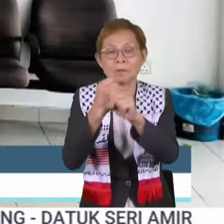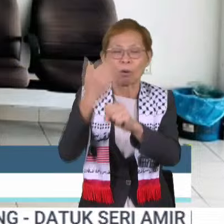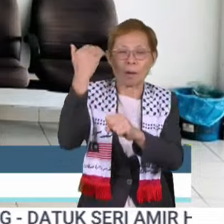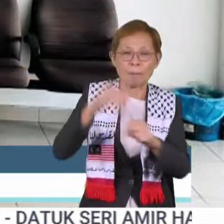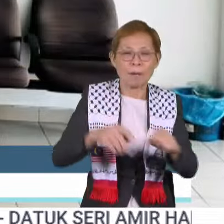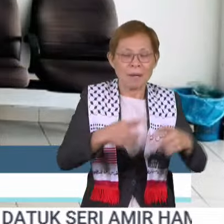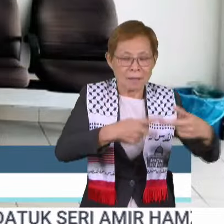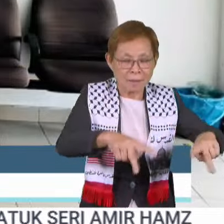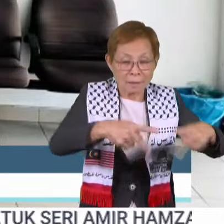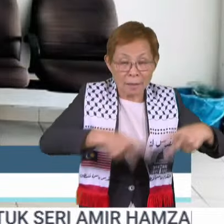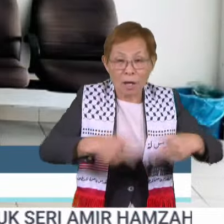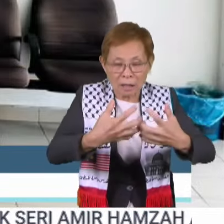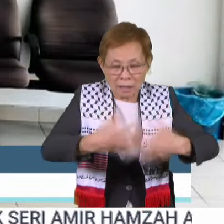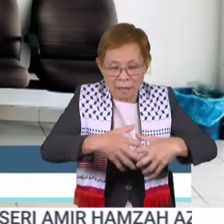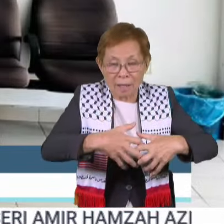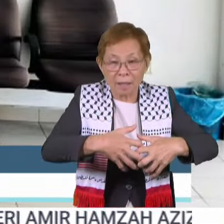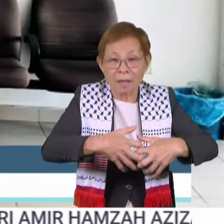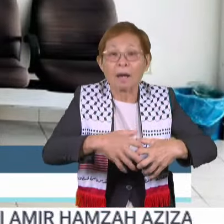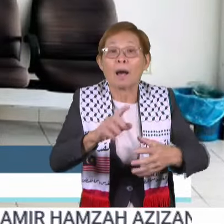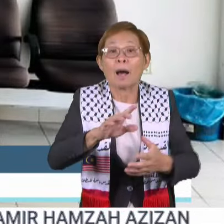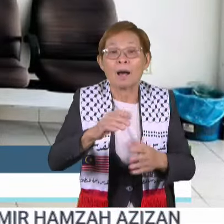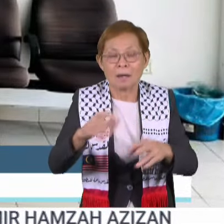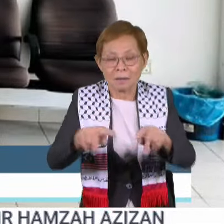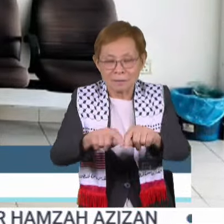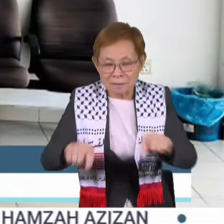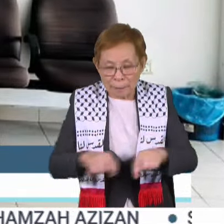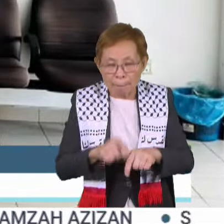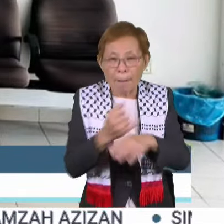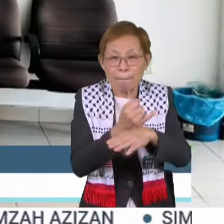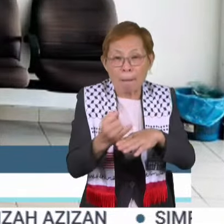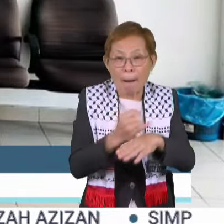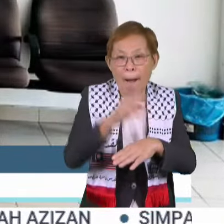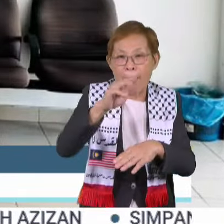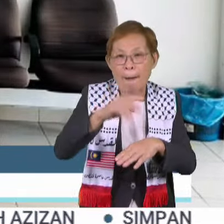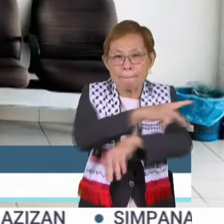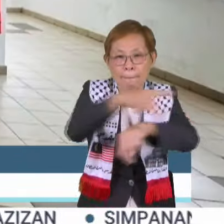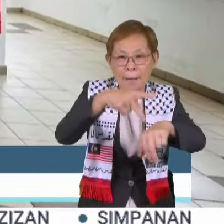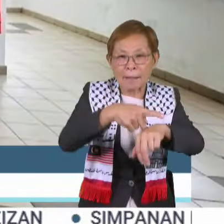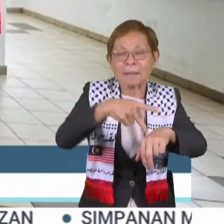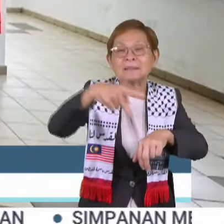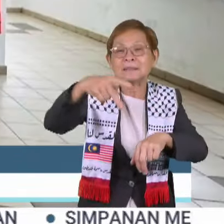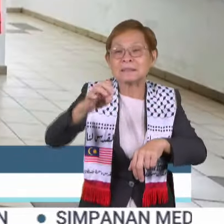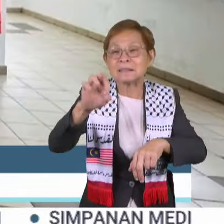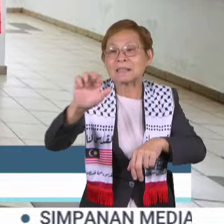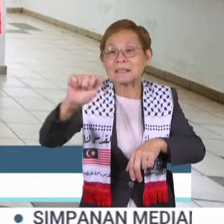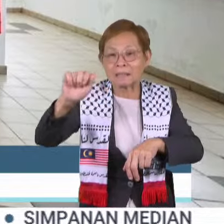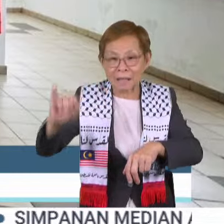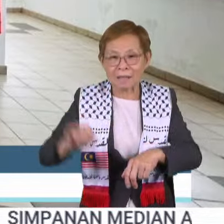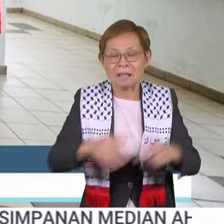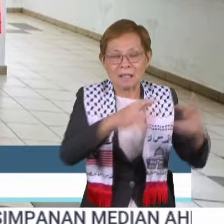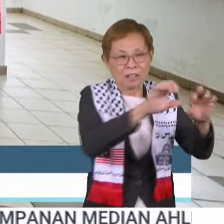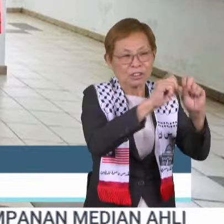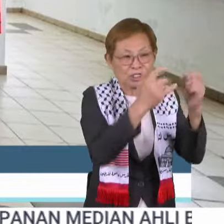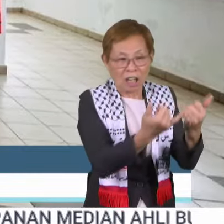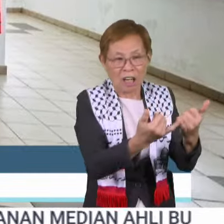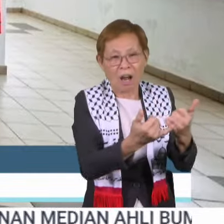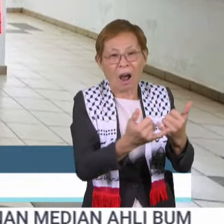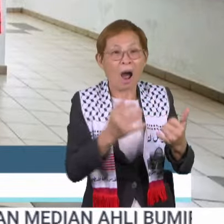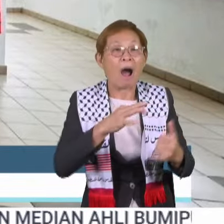premis yang beroperasi di kawasan Perindustrian Padang meha Padang serai Syarikat terbabit didapati telah